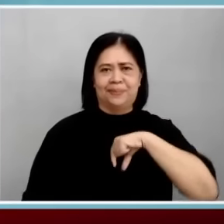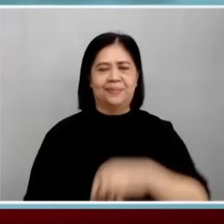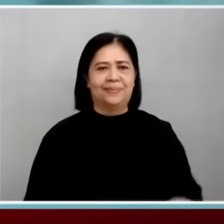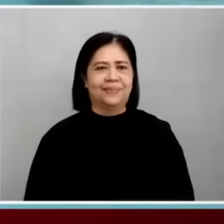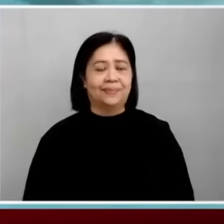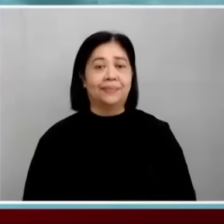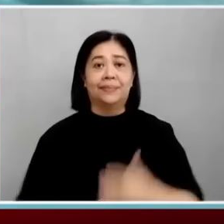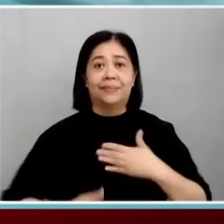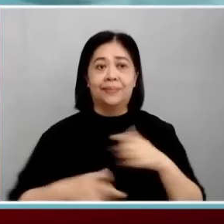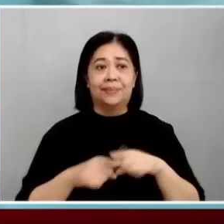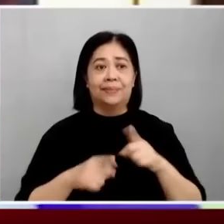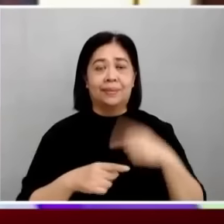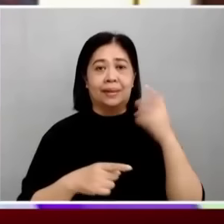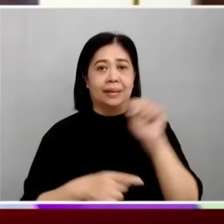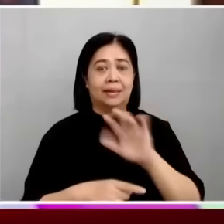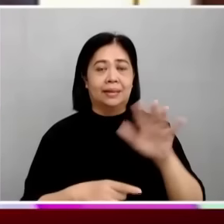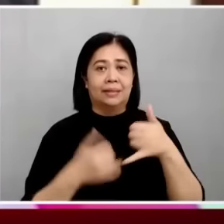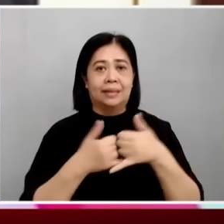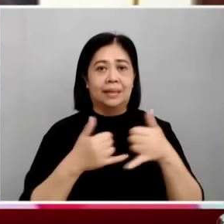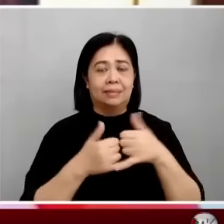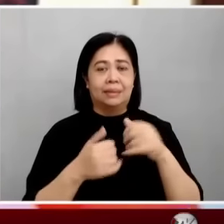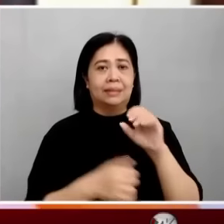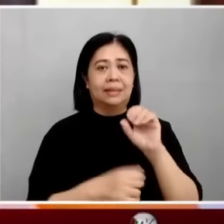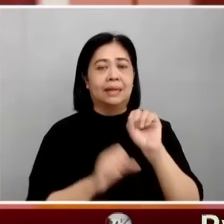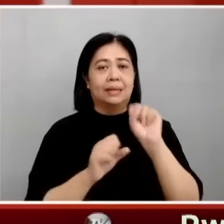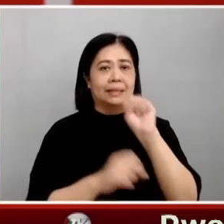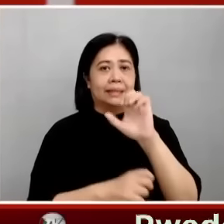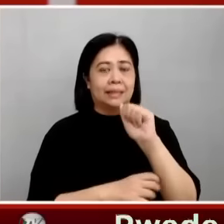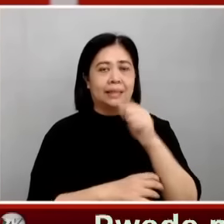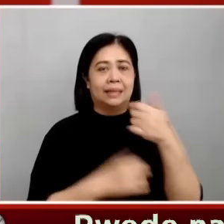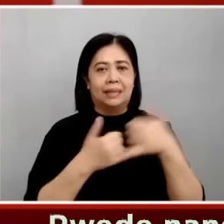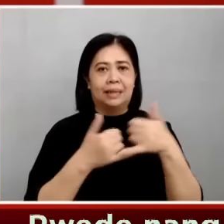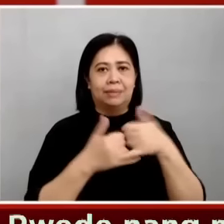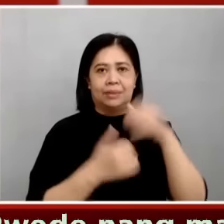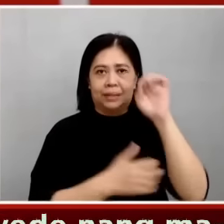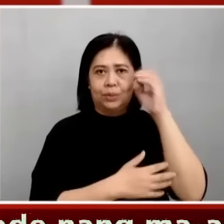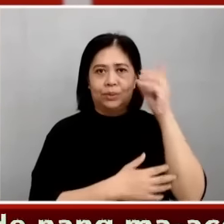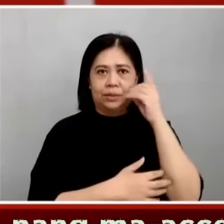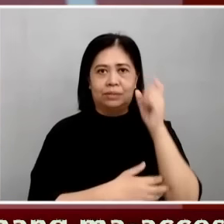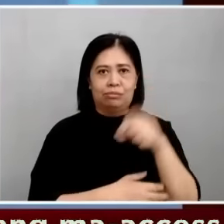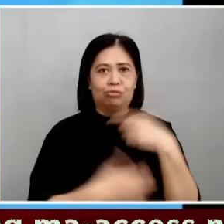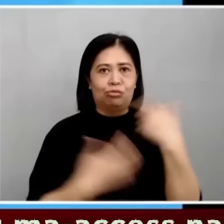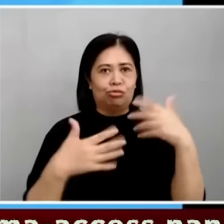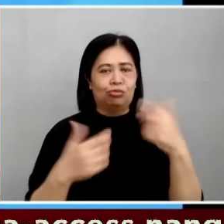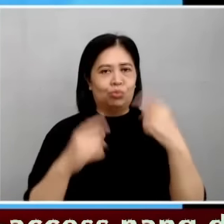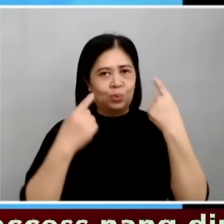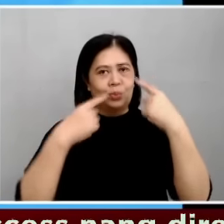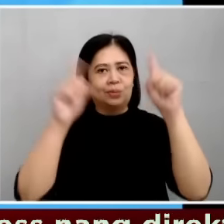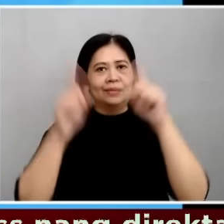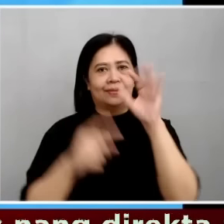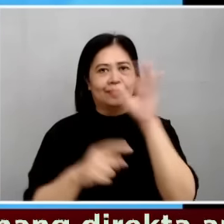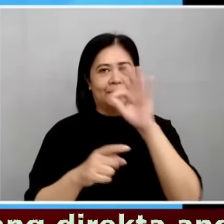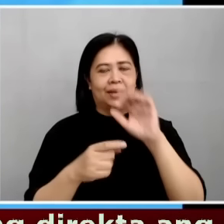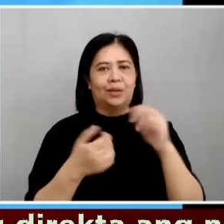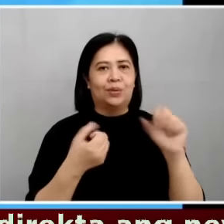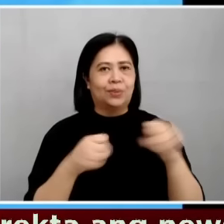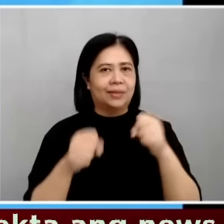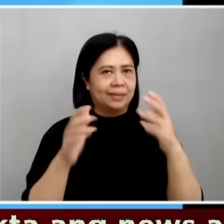Ikinatuwa din ng dating Asian Games at SEA Games swimmer na si Enchong D ang tagumpay ng Pinoy athletes. With the winning